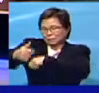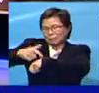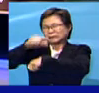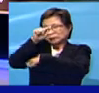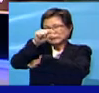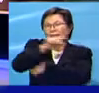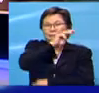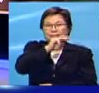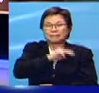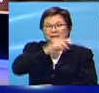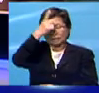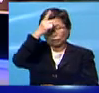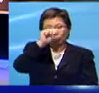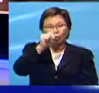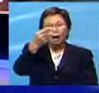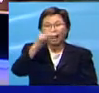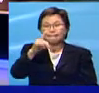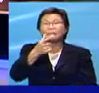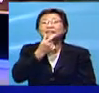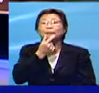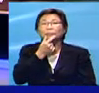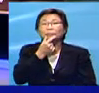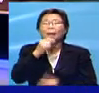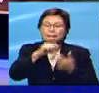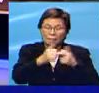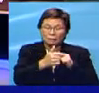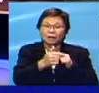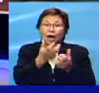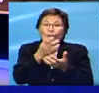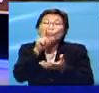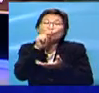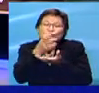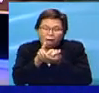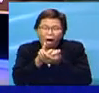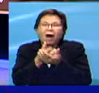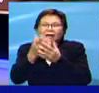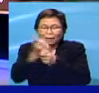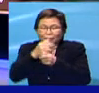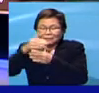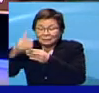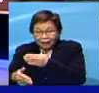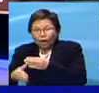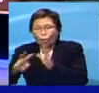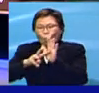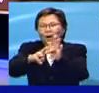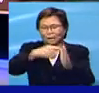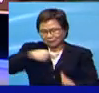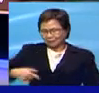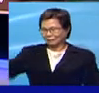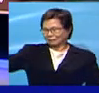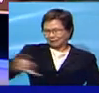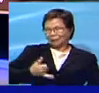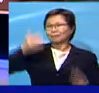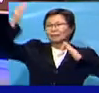terdekat menterinya Datuk Seri Ahmad shabri yakin isu itu dapat diselesaikan apabila wakil Cina datang ke Malaysia